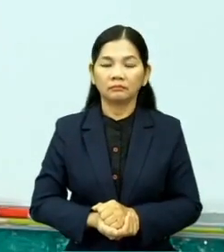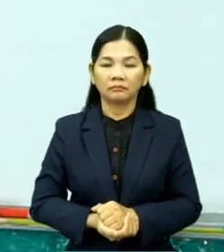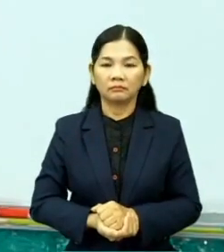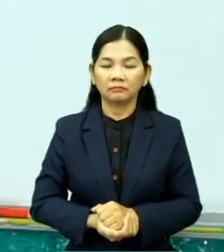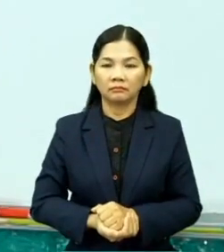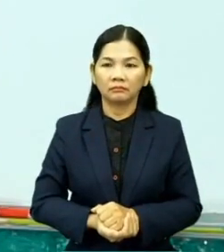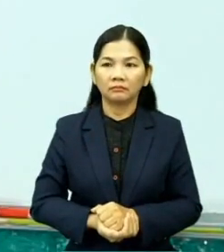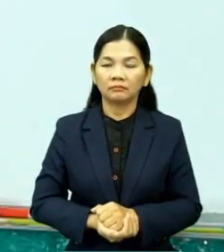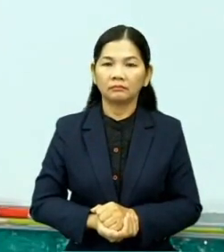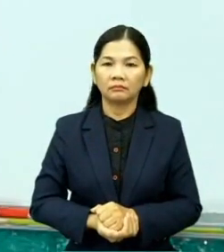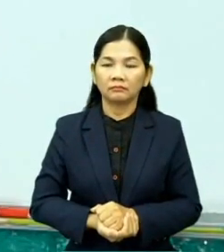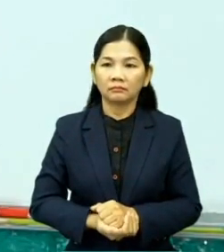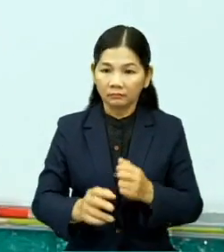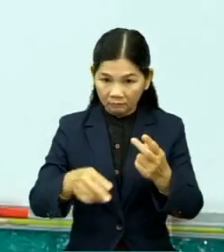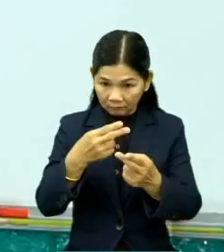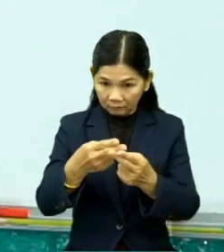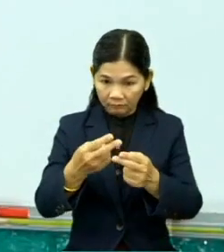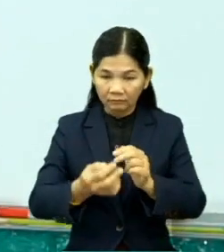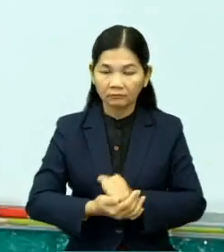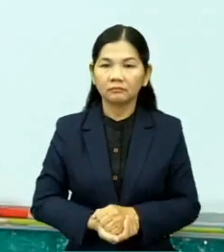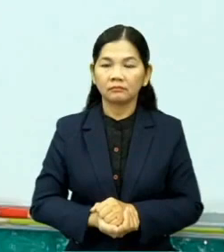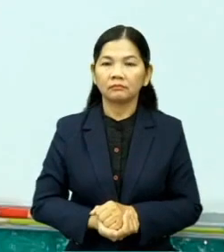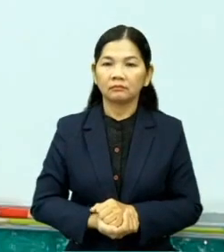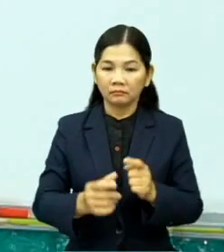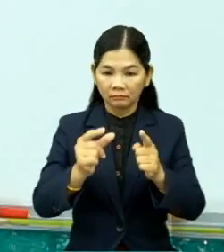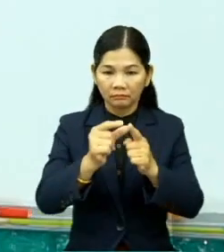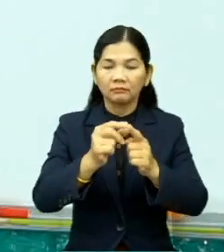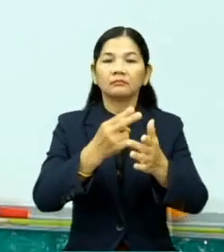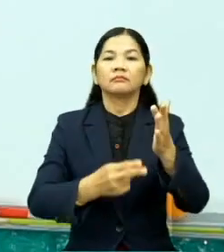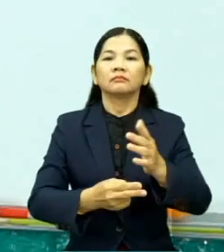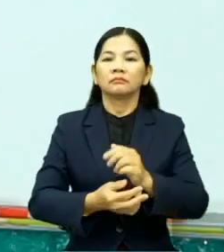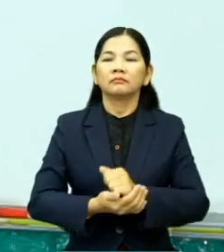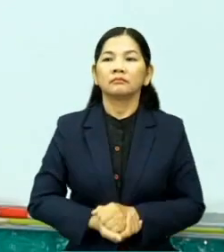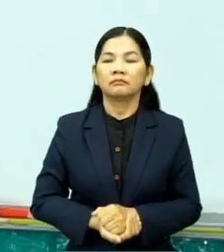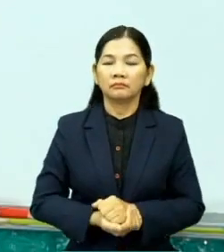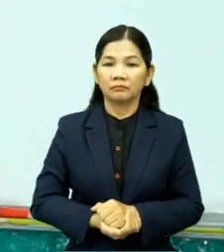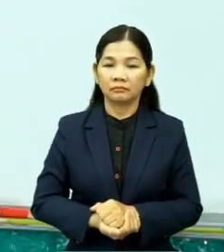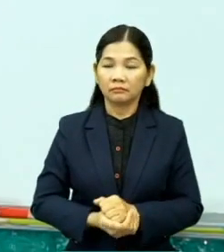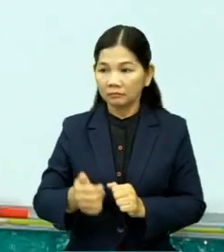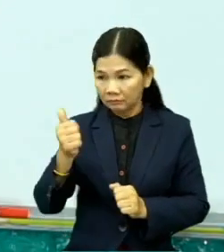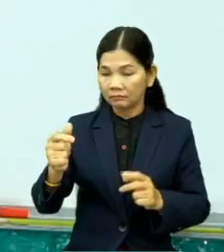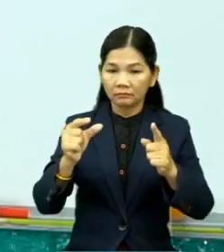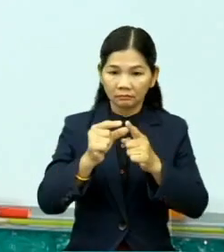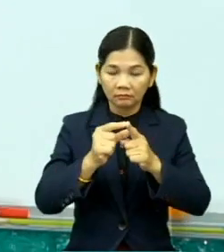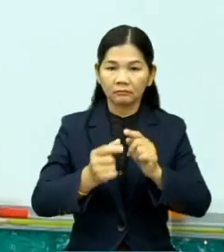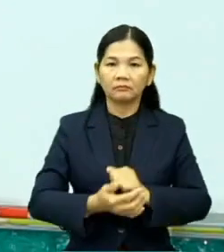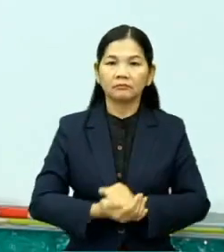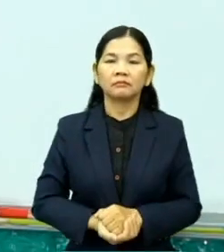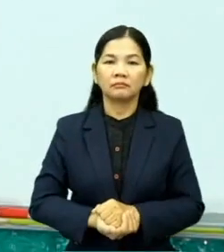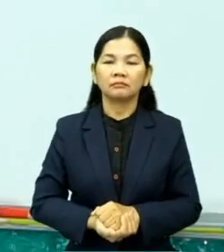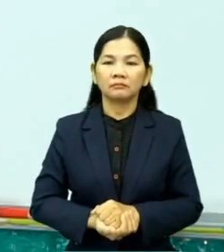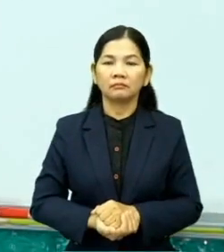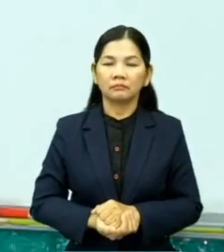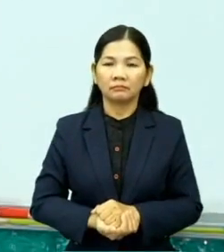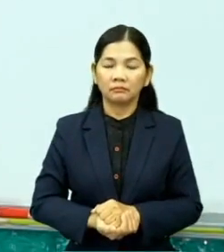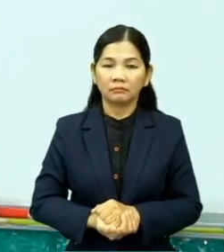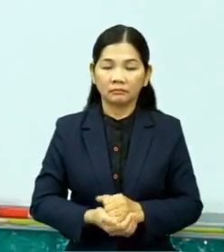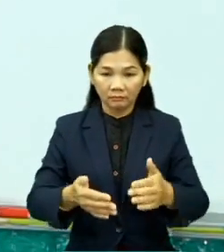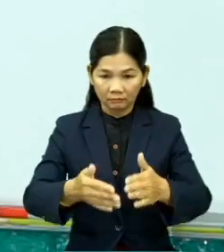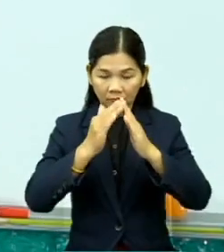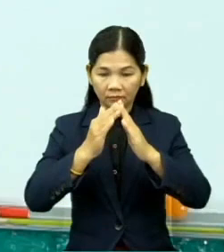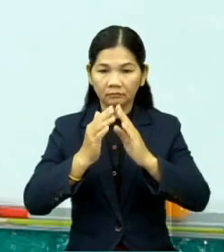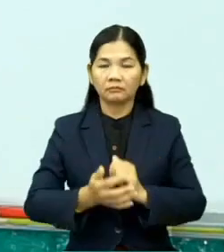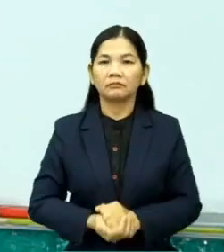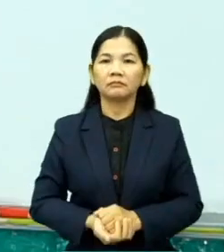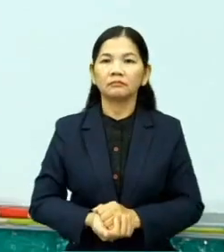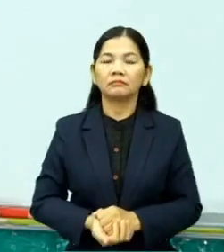វចាកូនឆ្លើយមកកូនតើពាក្យអ្វីទៀតទៅកូនចាល្អណាស់គឺពាក្យចាគឺពាក្យបង្កើតណាកូនណា